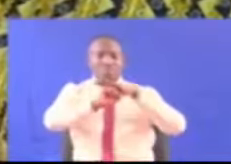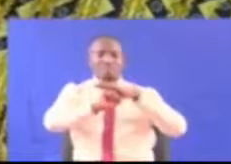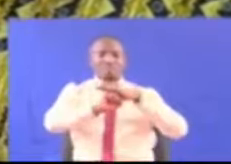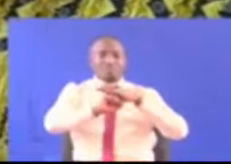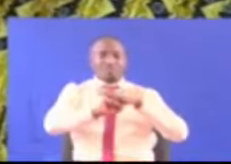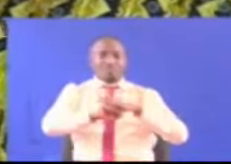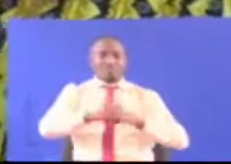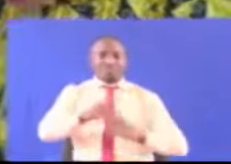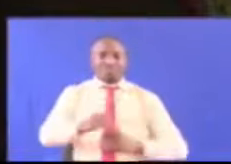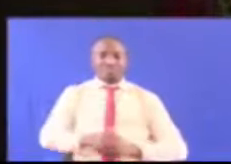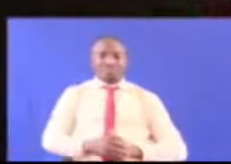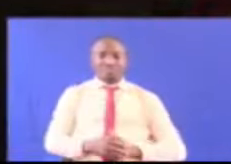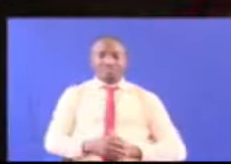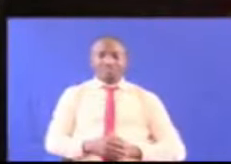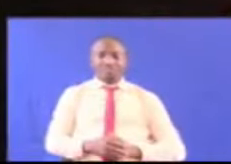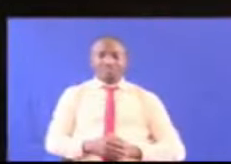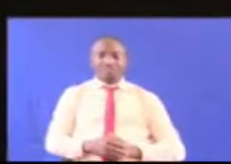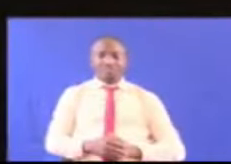mkono.